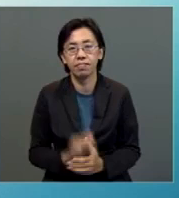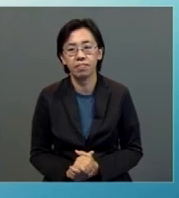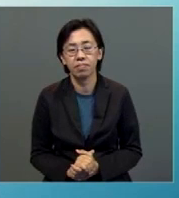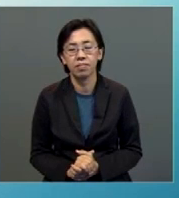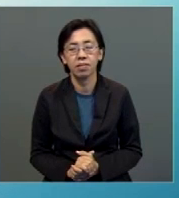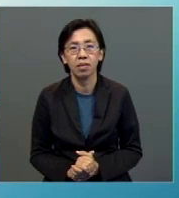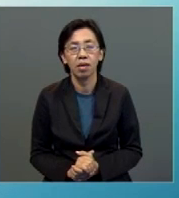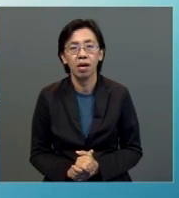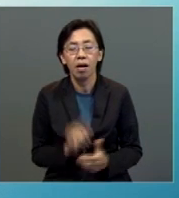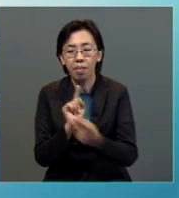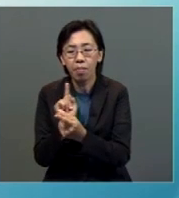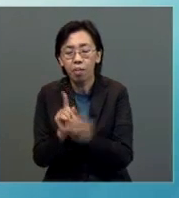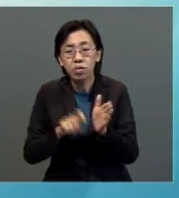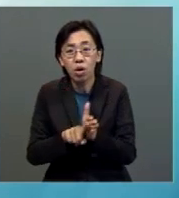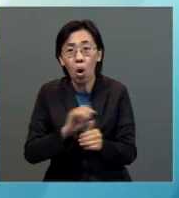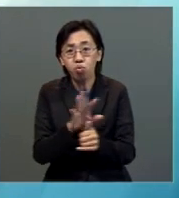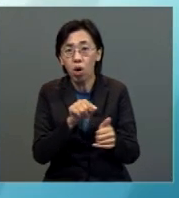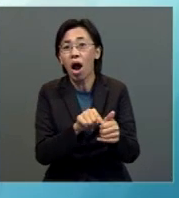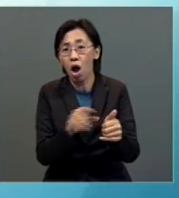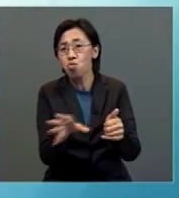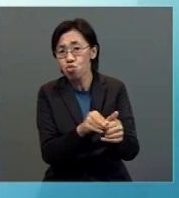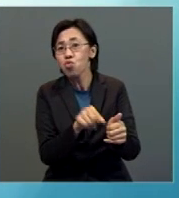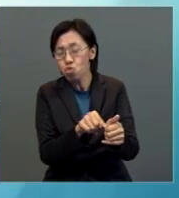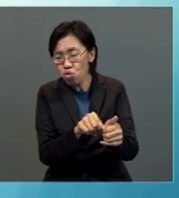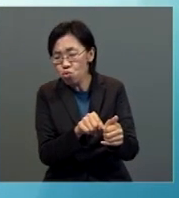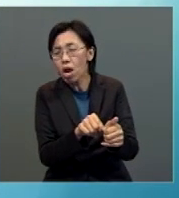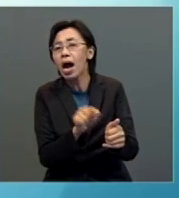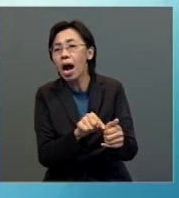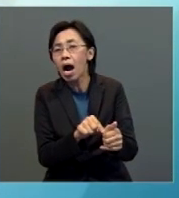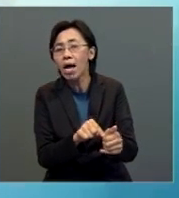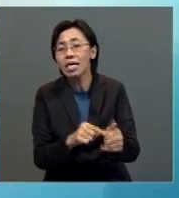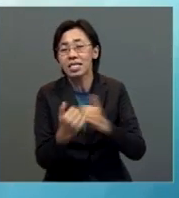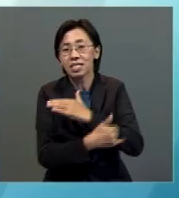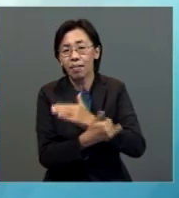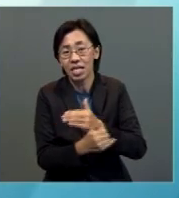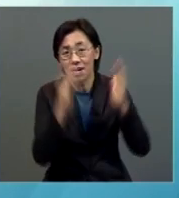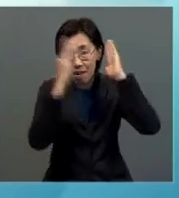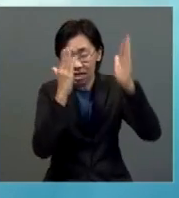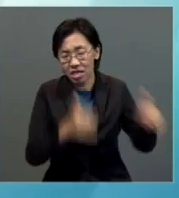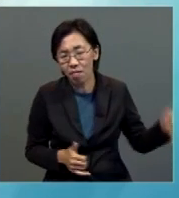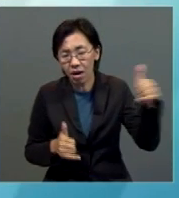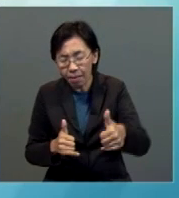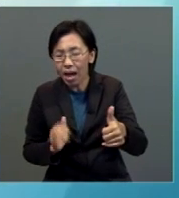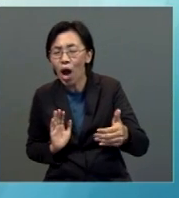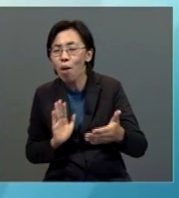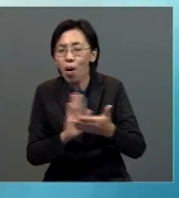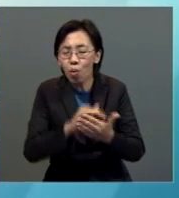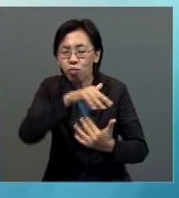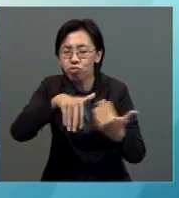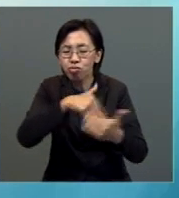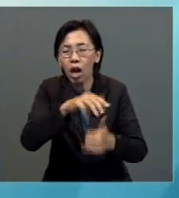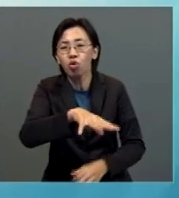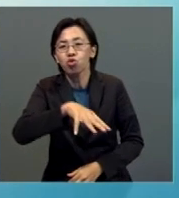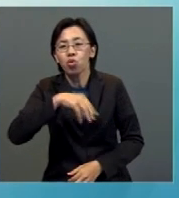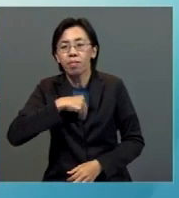เป็นผู้สัมผัสกับผู้ป่วยยืนยันก่อนหน้านี้ที่กลับมาจากต่างประเทศคือมาเลเซียทั้งสิ้นนะครับเขาบอ